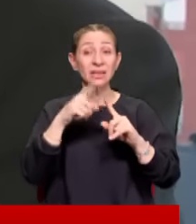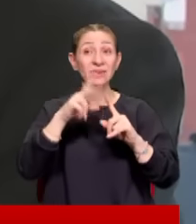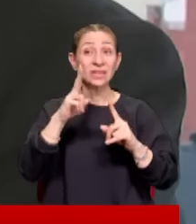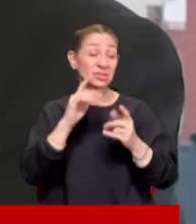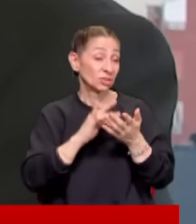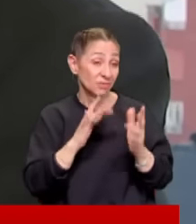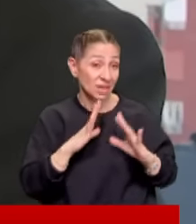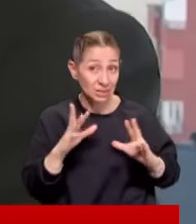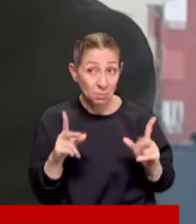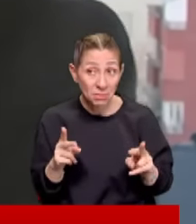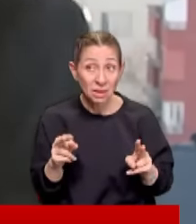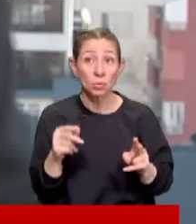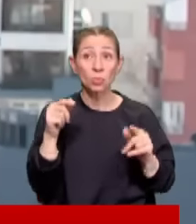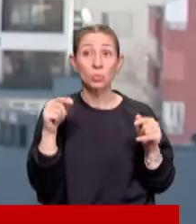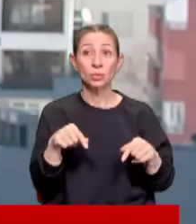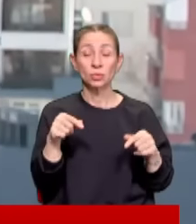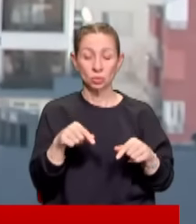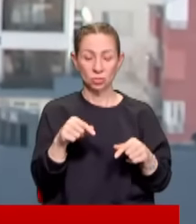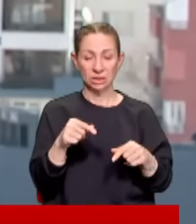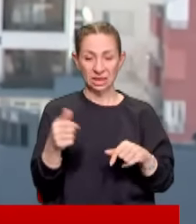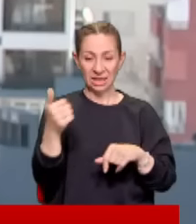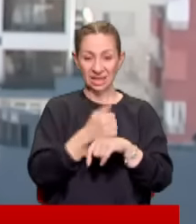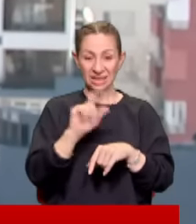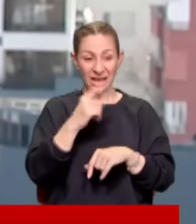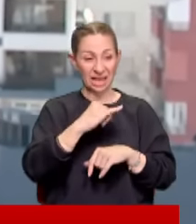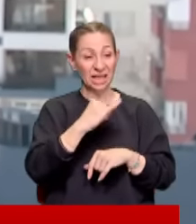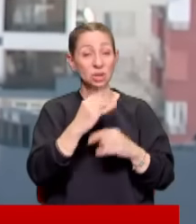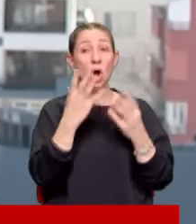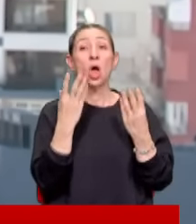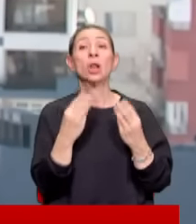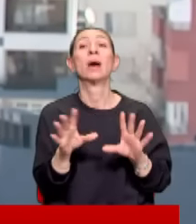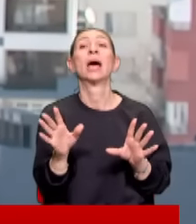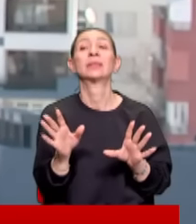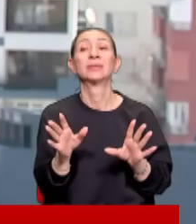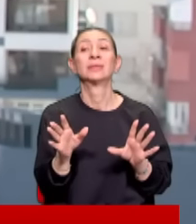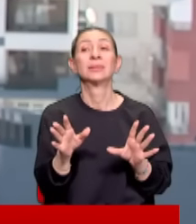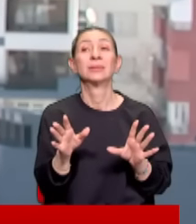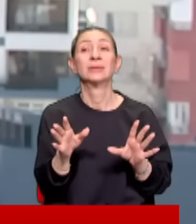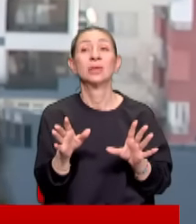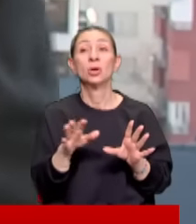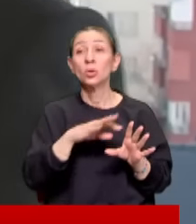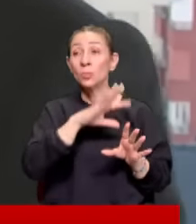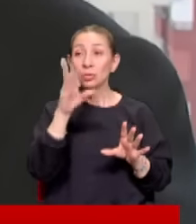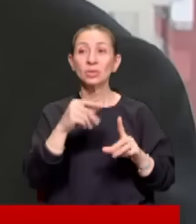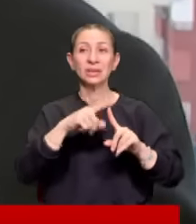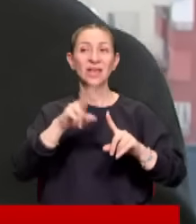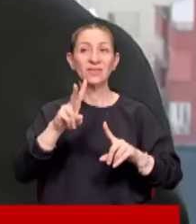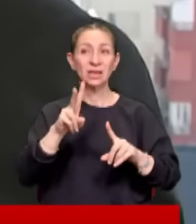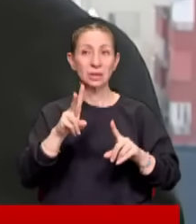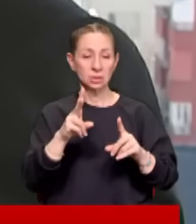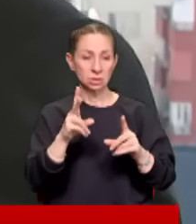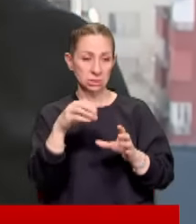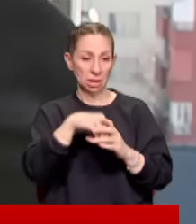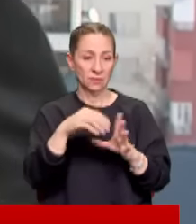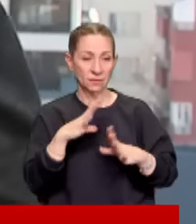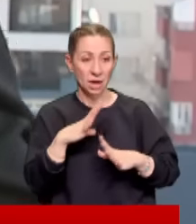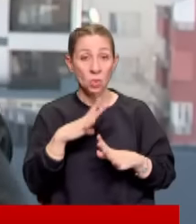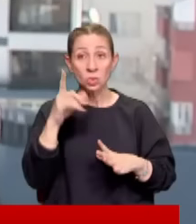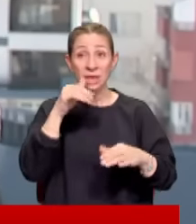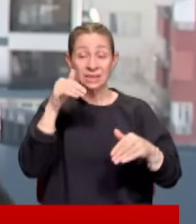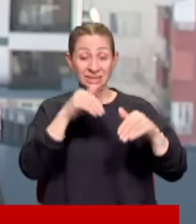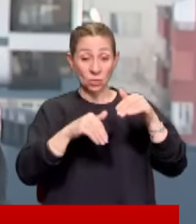var. Bugün iktidara yakın olmayan bütün medyanın kefaleti var. Dolayısıyla